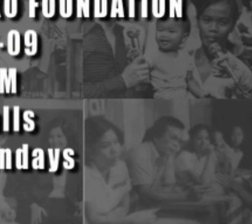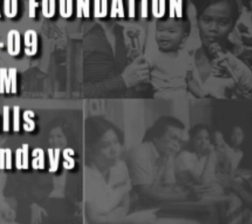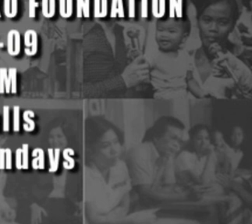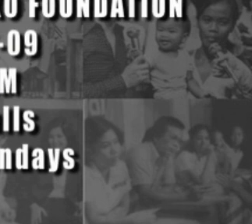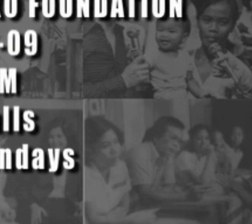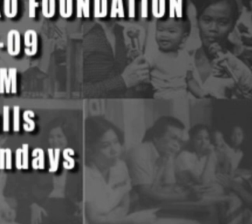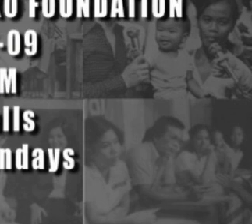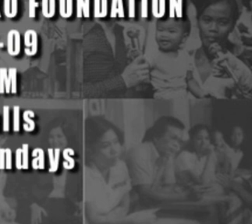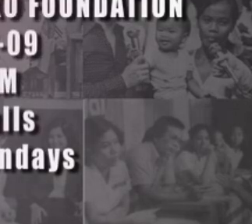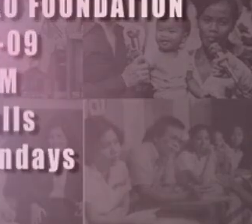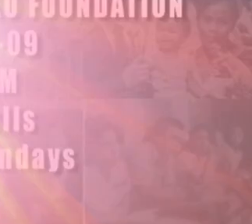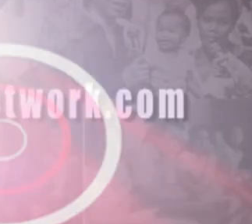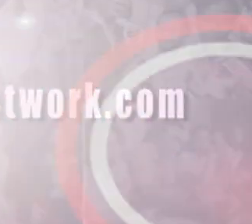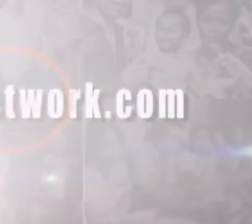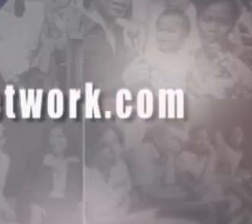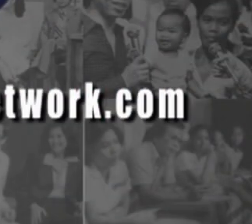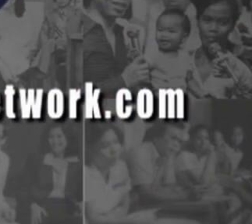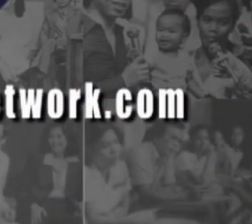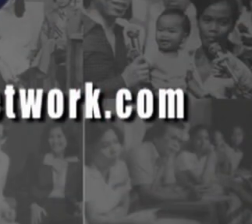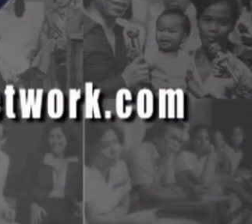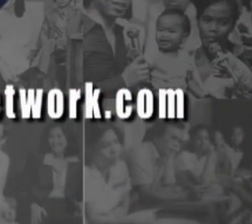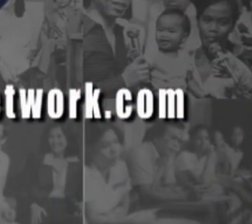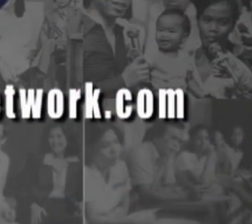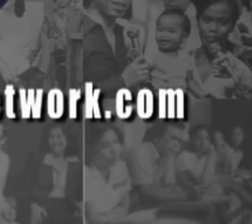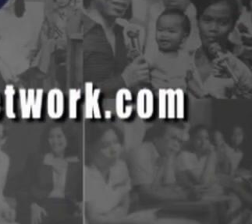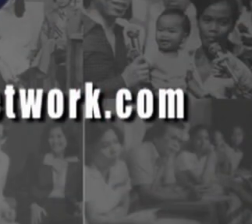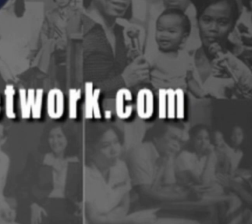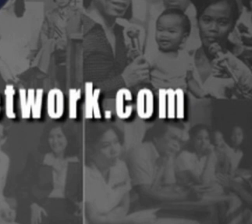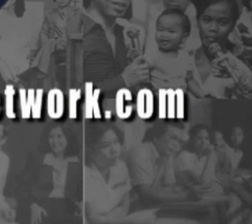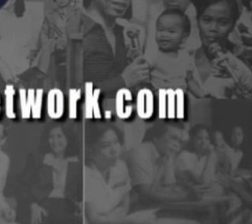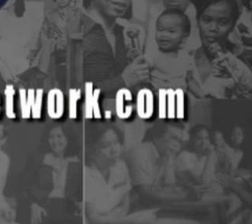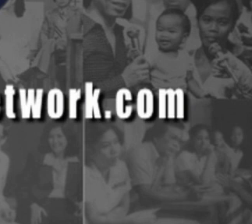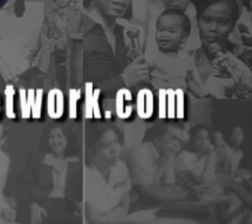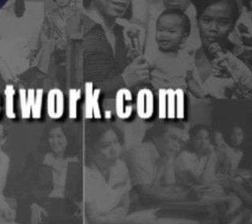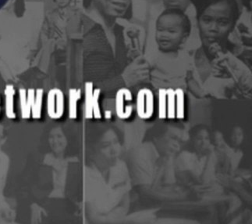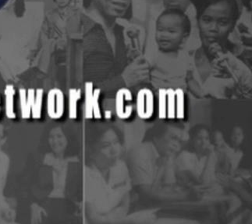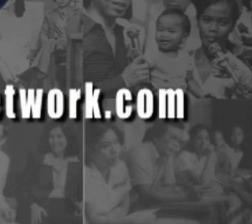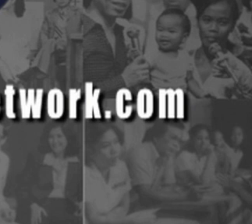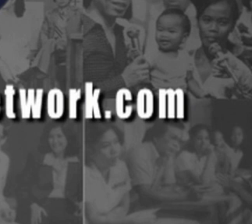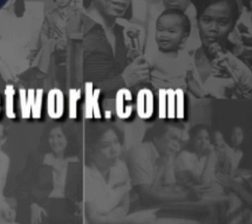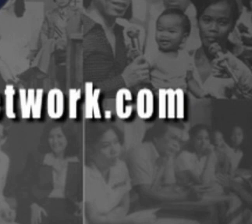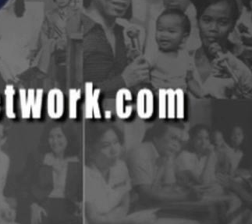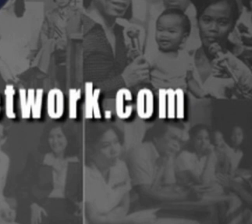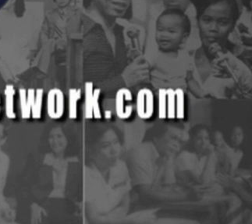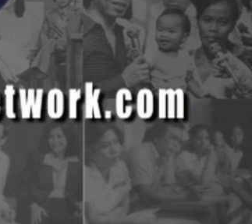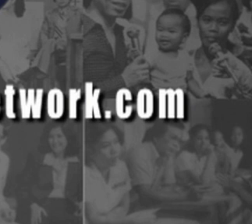merong mall hours. Pwede rin po kayong magpadala ng sulat o mga requirements sa aming email